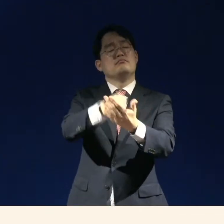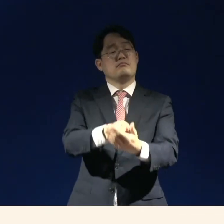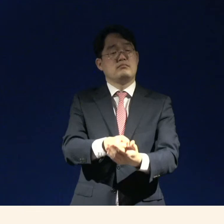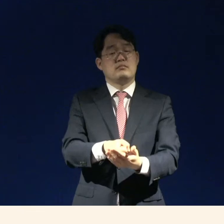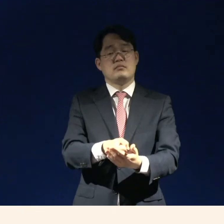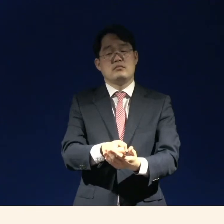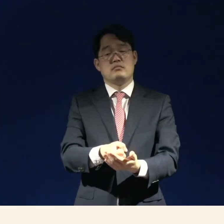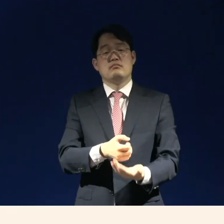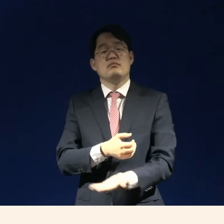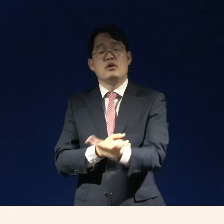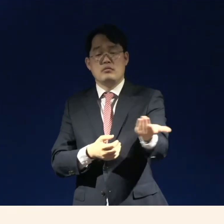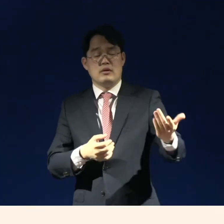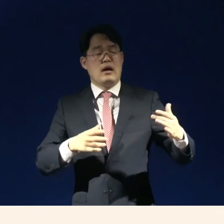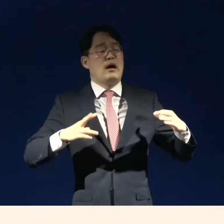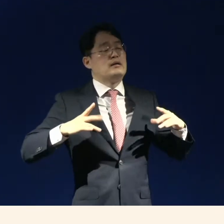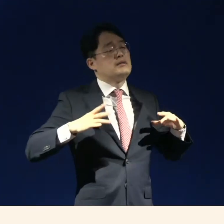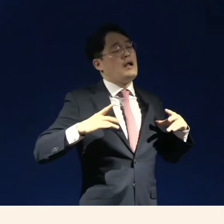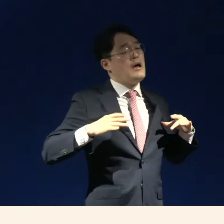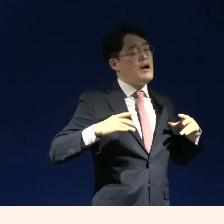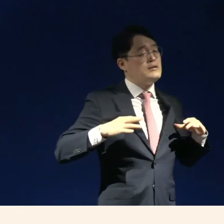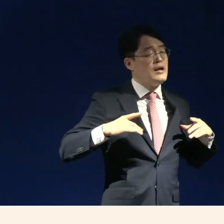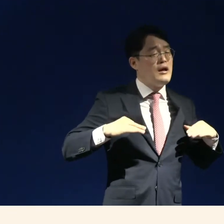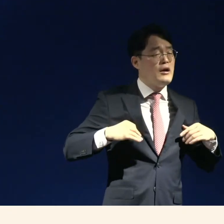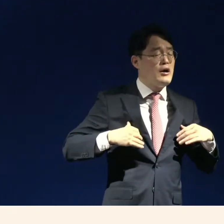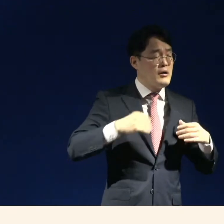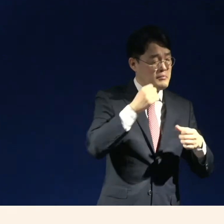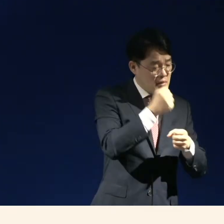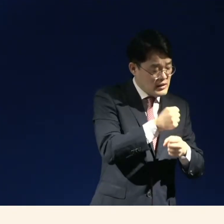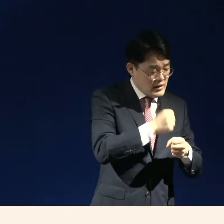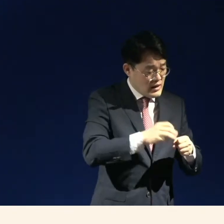자랑거리를 그렇게 만들려고 애를 쓰고 있습니까?